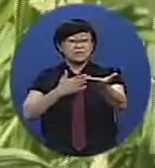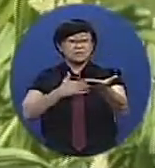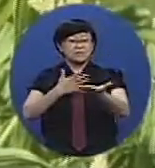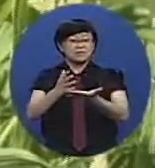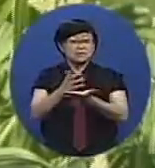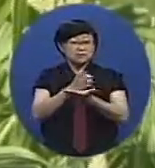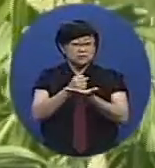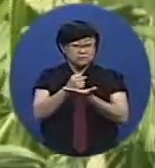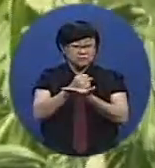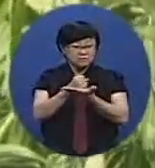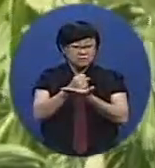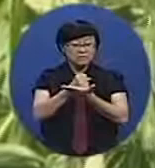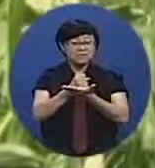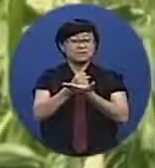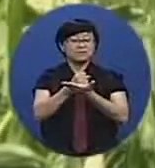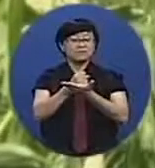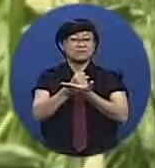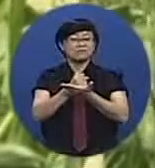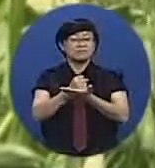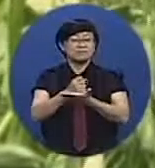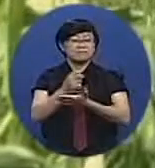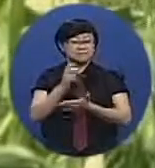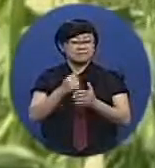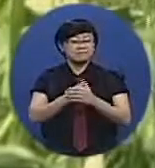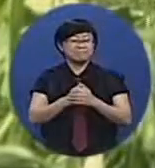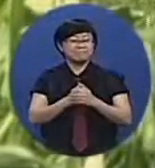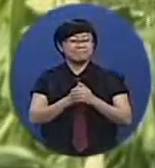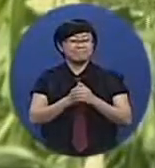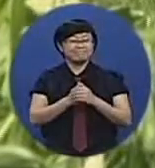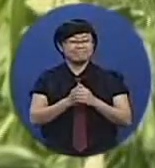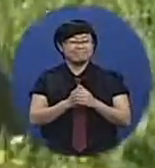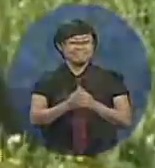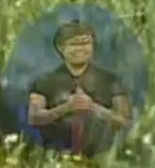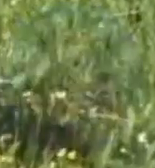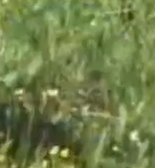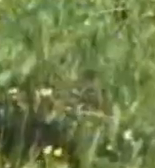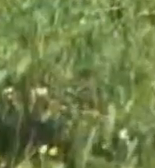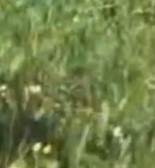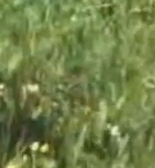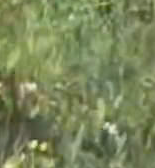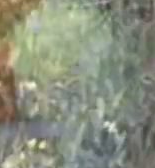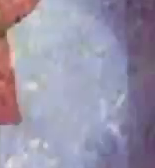너와 나 운명인가 하야